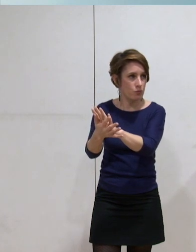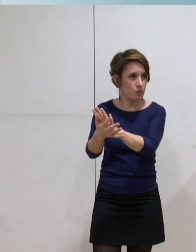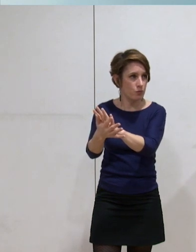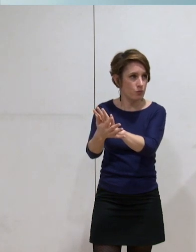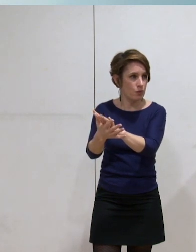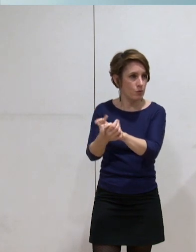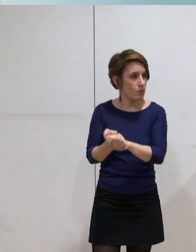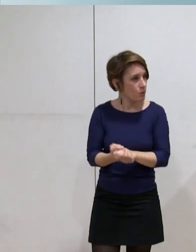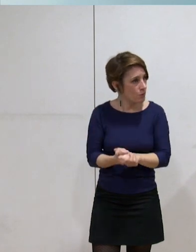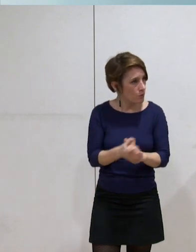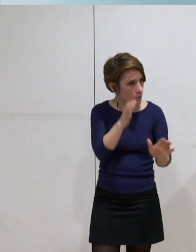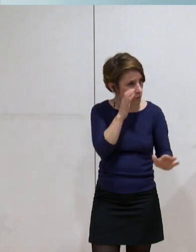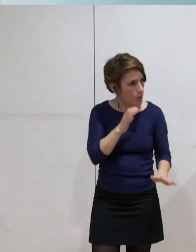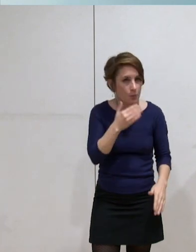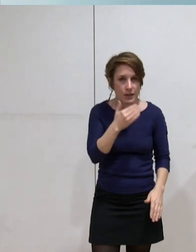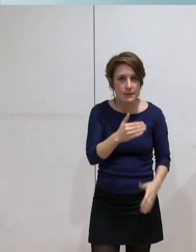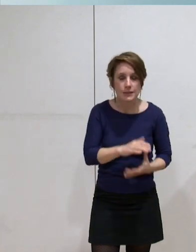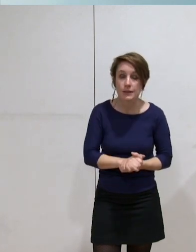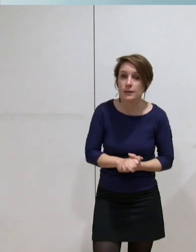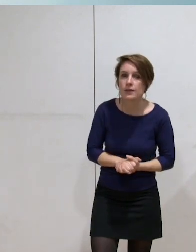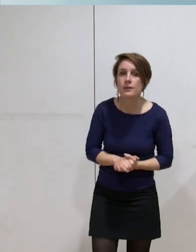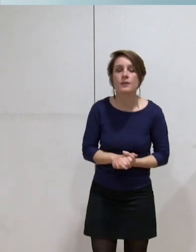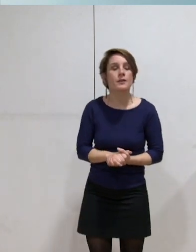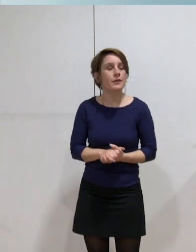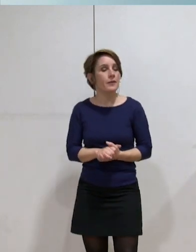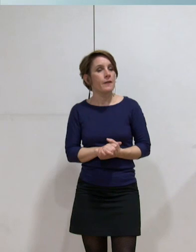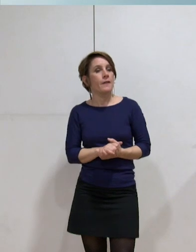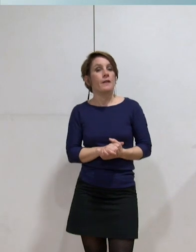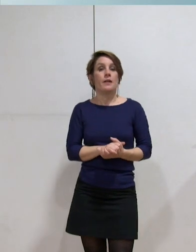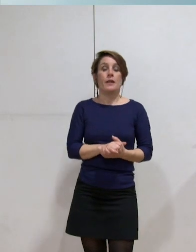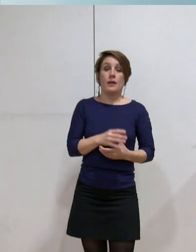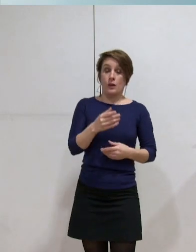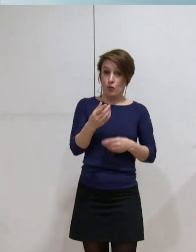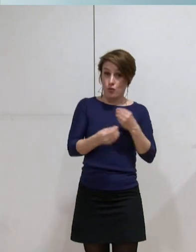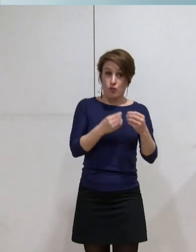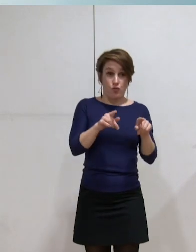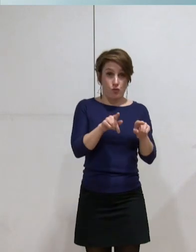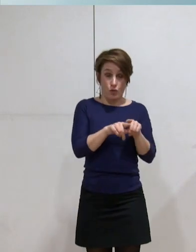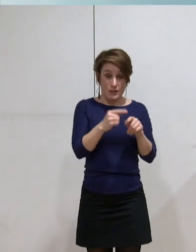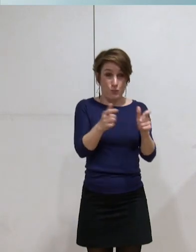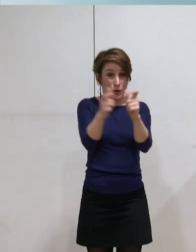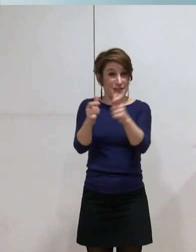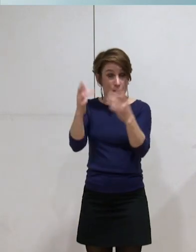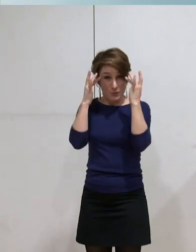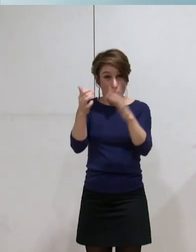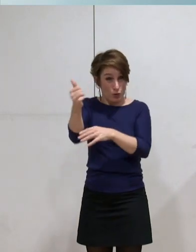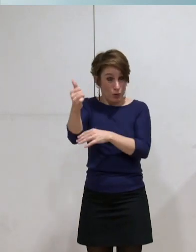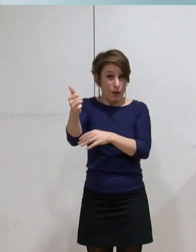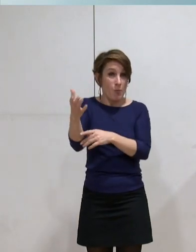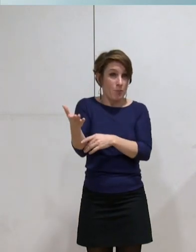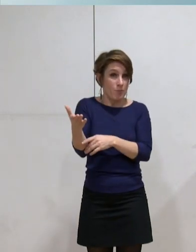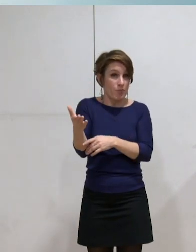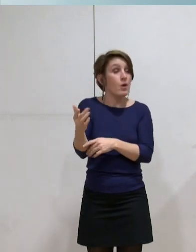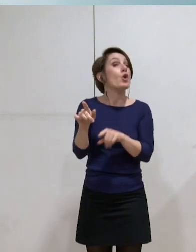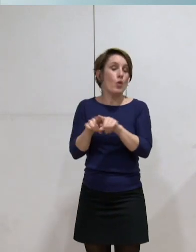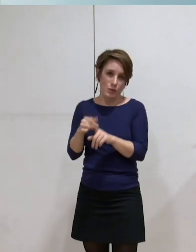maisons merci mais aussi d'équipement culturel même bien évidemment les ados je l'ai dit tout à